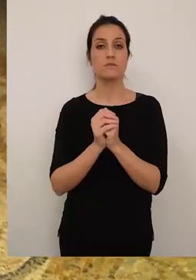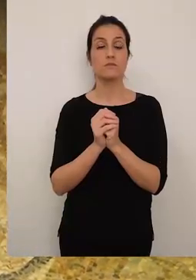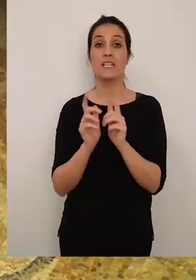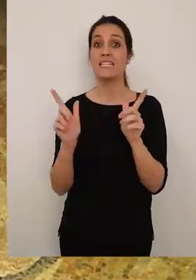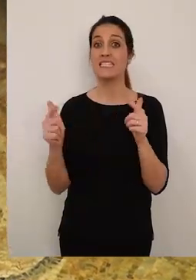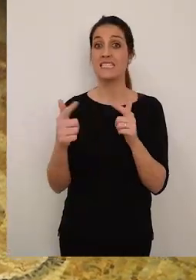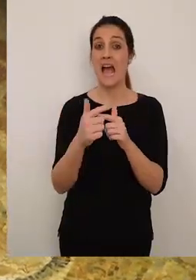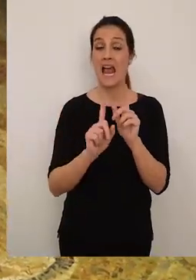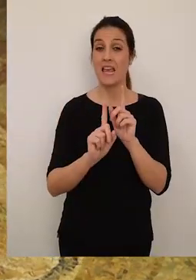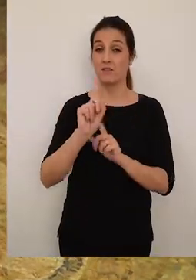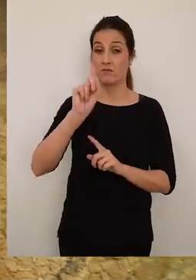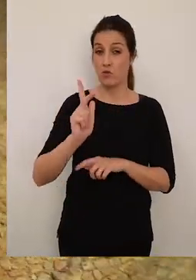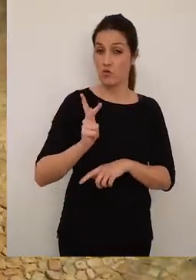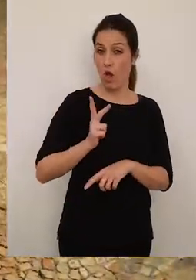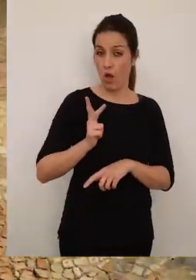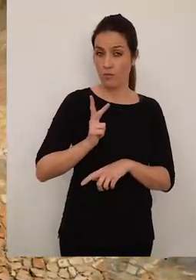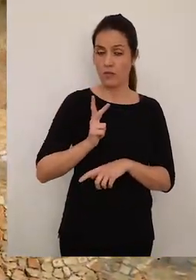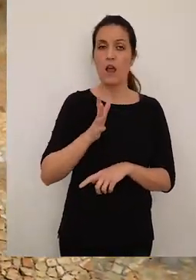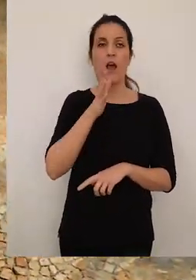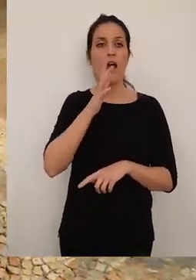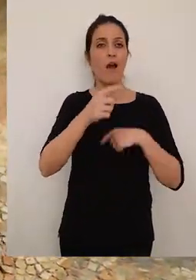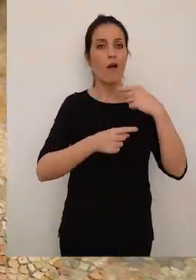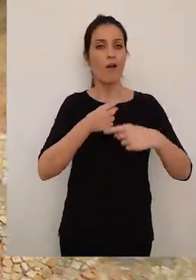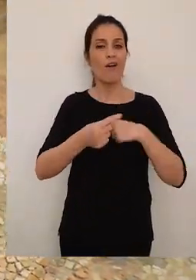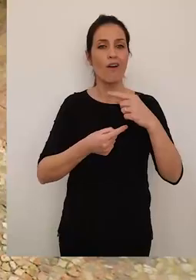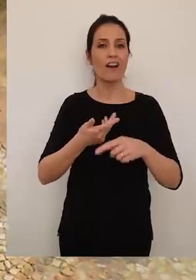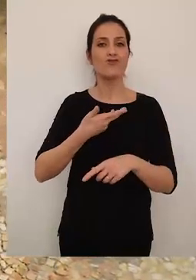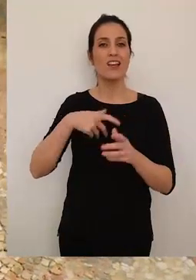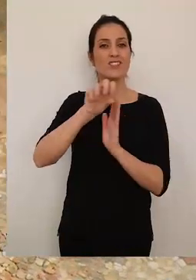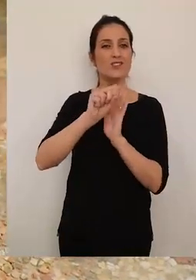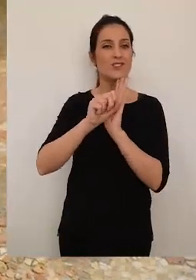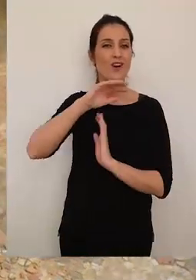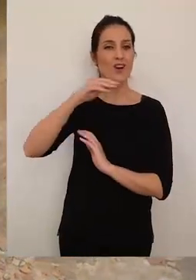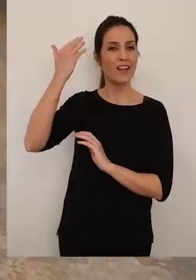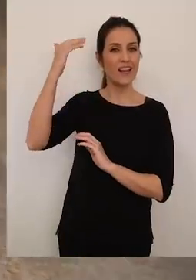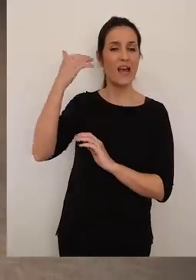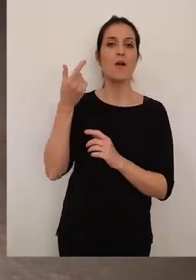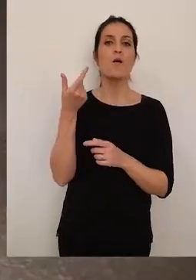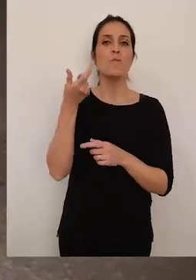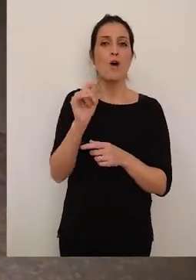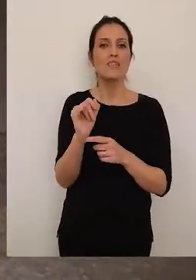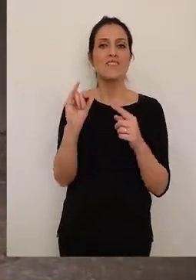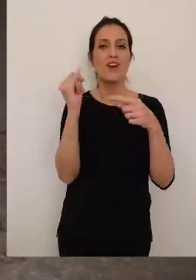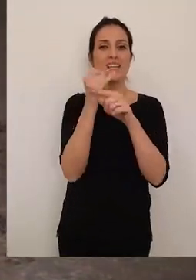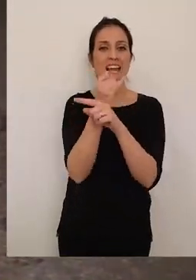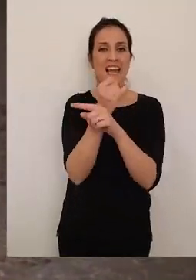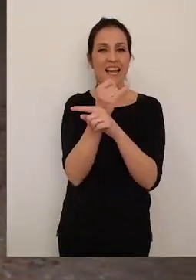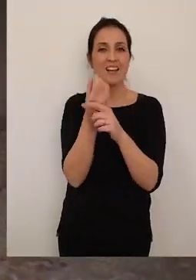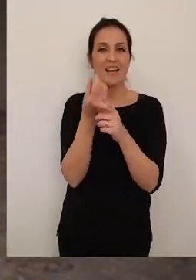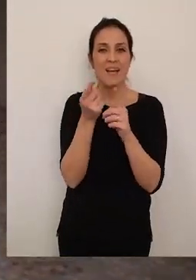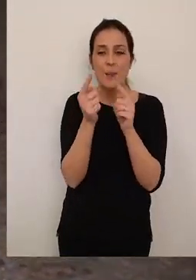Le sale nobili superiori conservano ancora la testimonianza del loro passato, essendo finemente decorate con pregevoli mosaici.